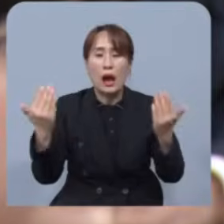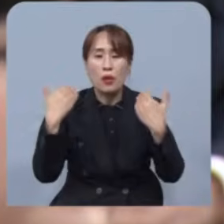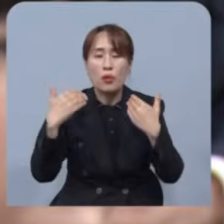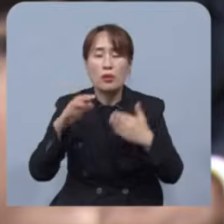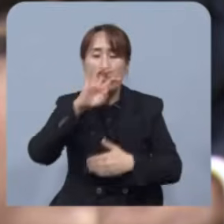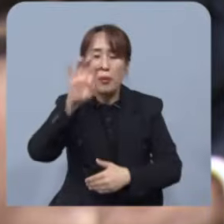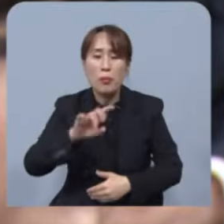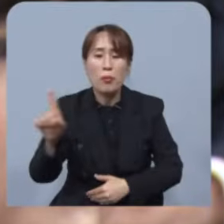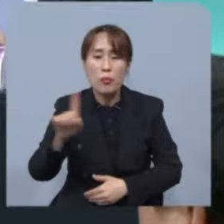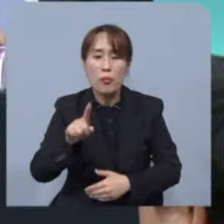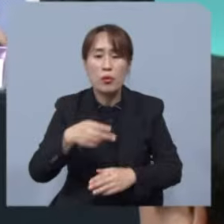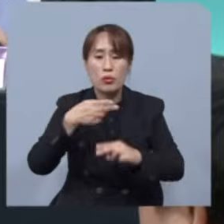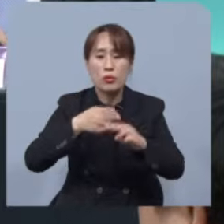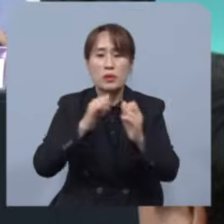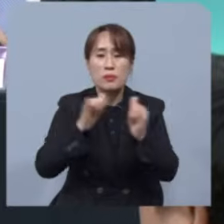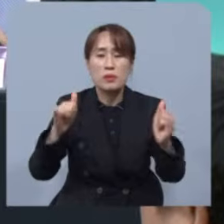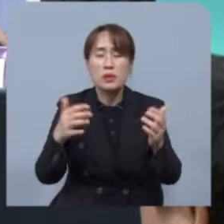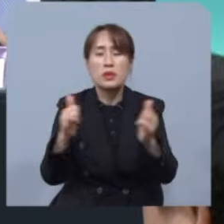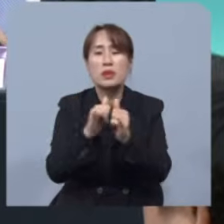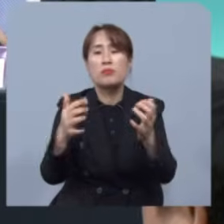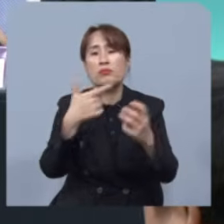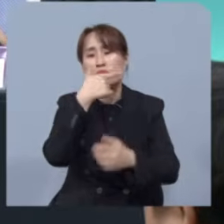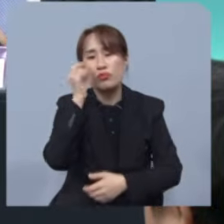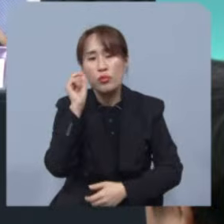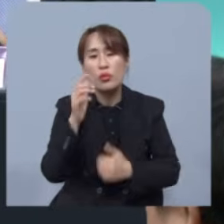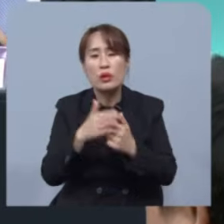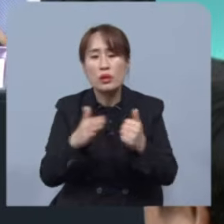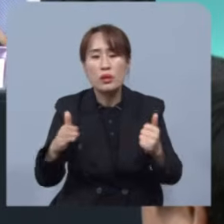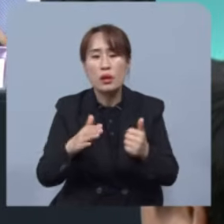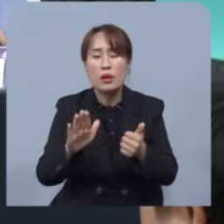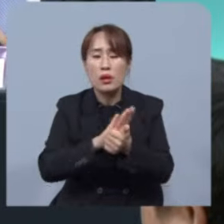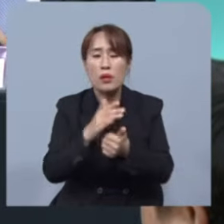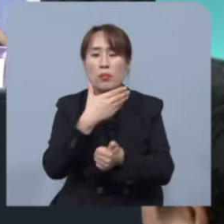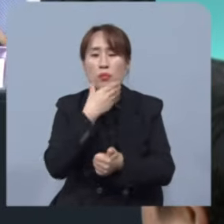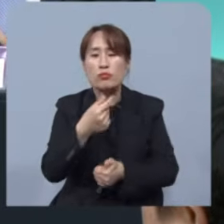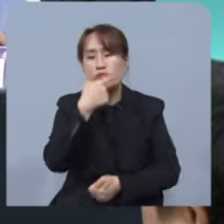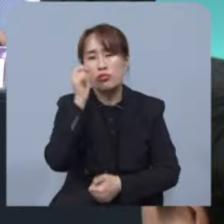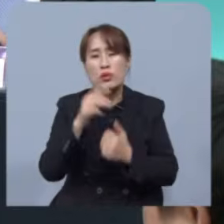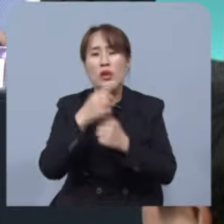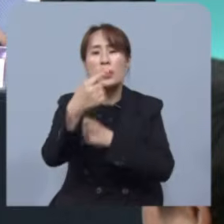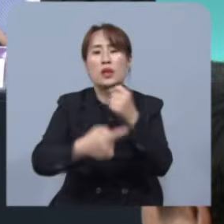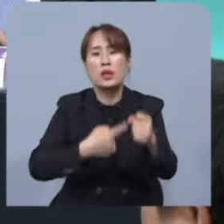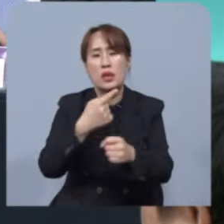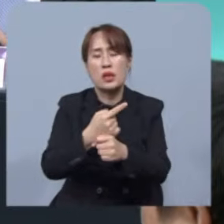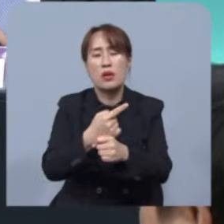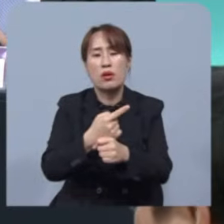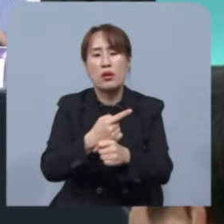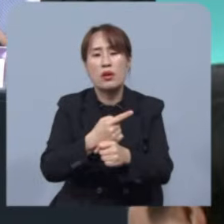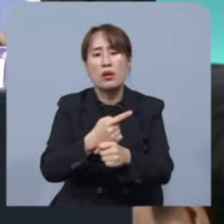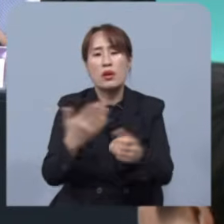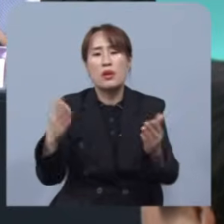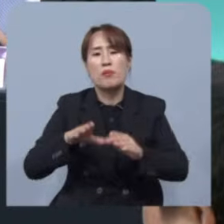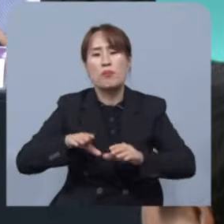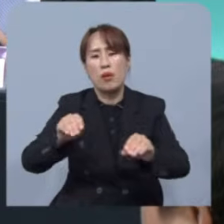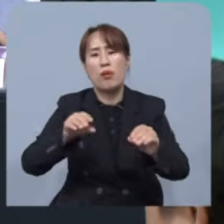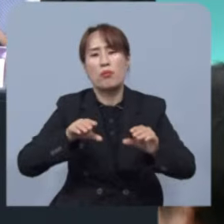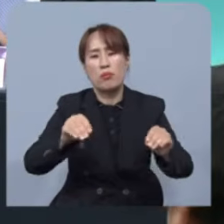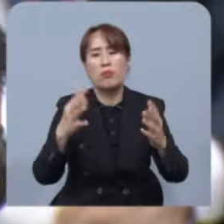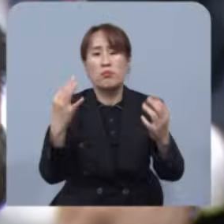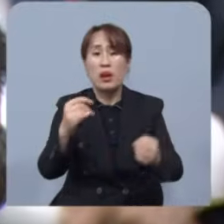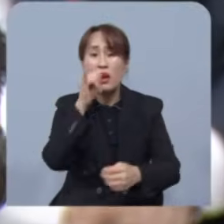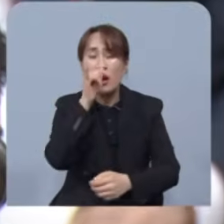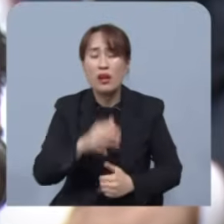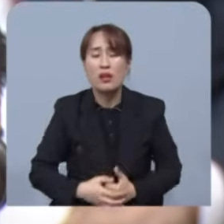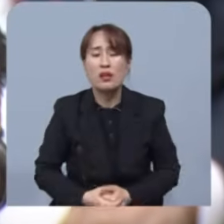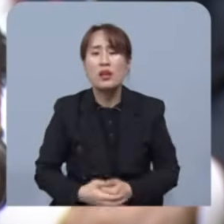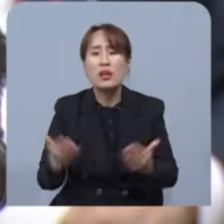게 조리사님들이 인력이 부족하다 보니까 처우가 열악하다 보니까 1년에 한 번씩 고정적으로 파업을 진행하게